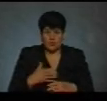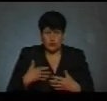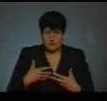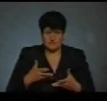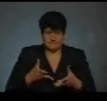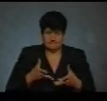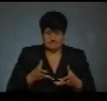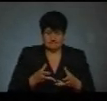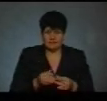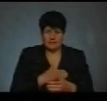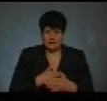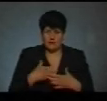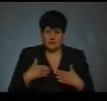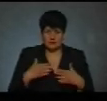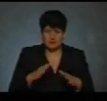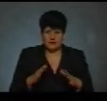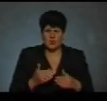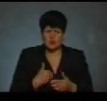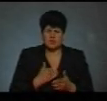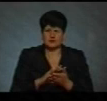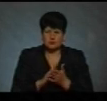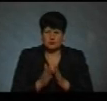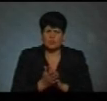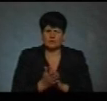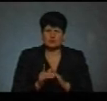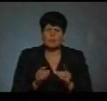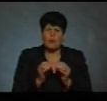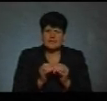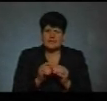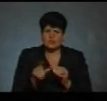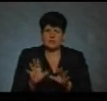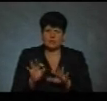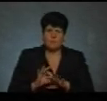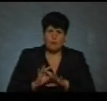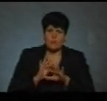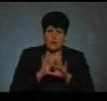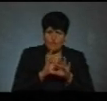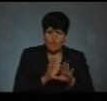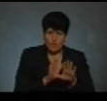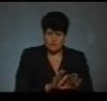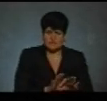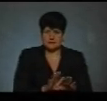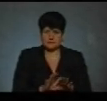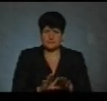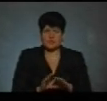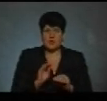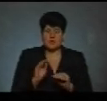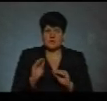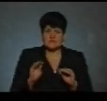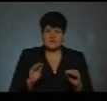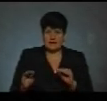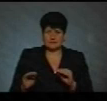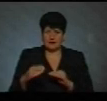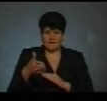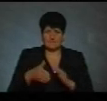в великодну ніч. Ми домовилися з людьми, що ми їх по 10 чоловік будемо проводити на територію лаври, розставляти по квадратах,